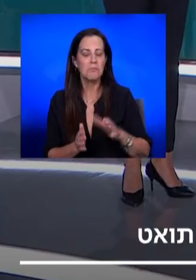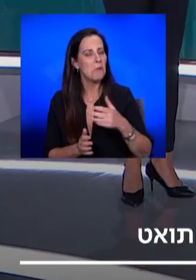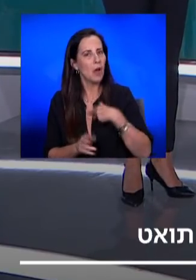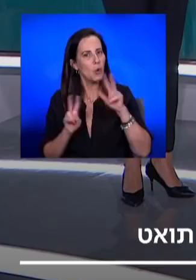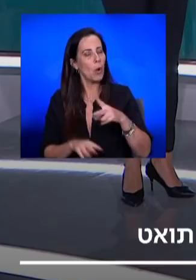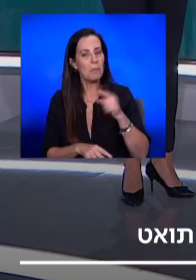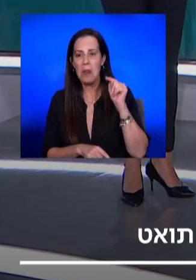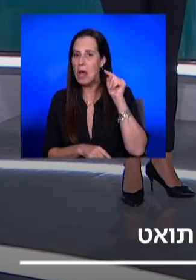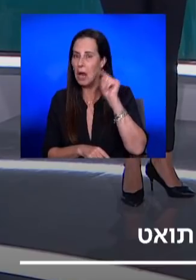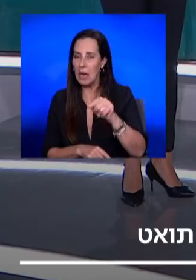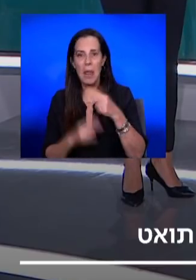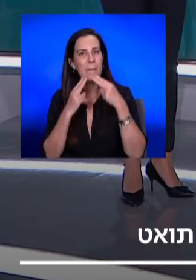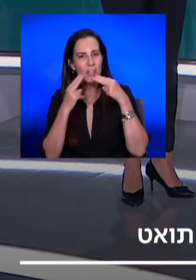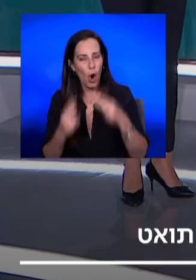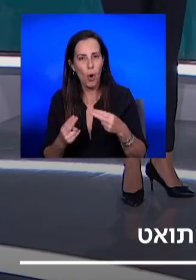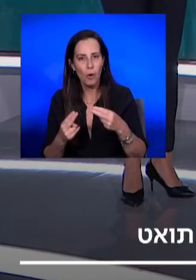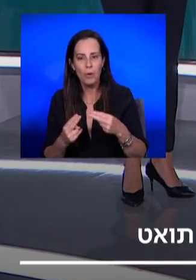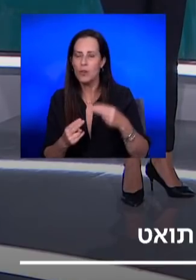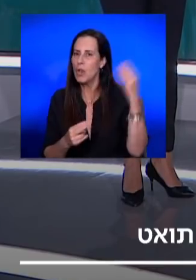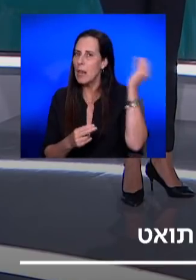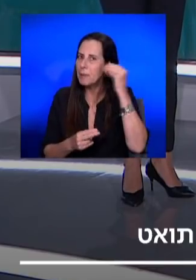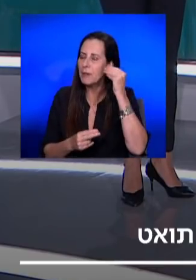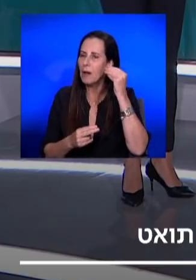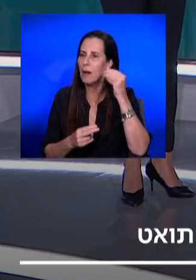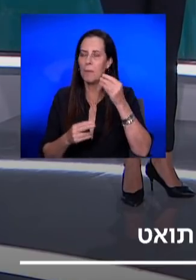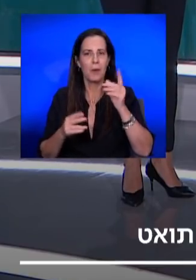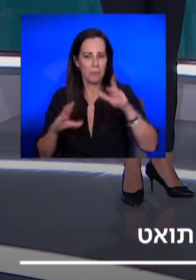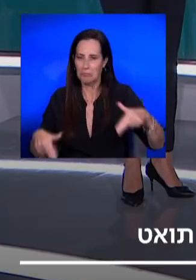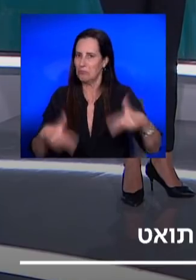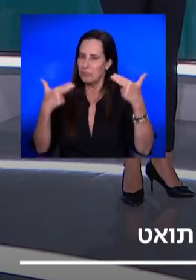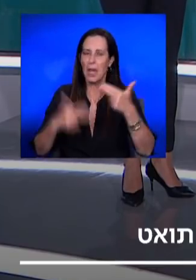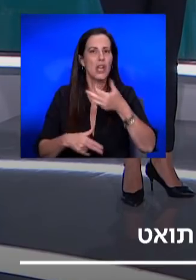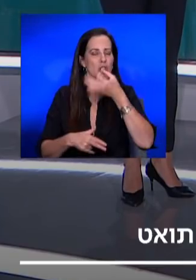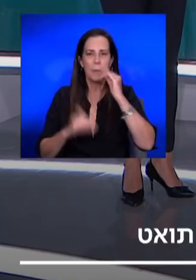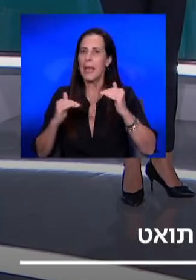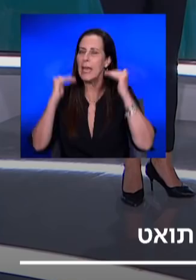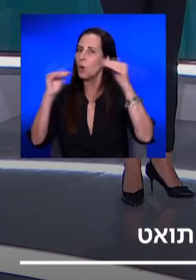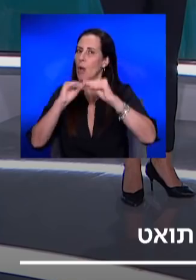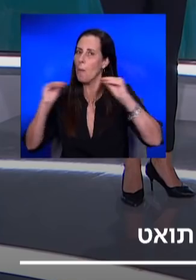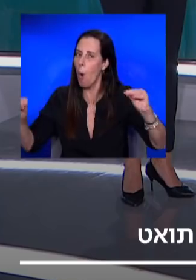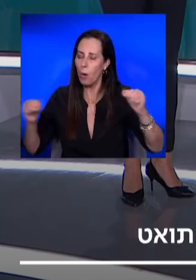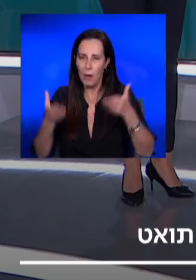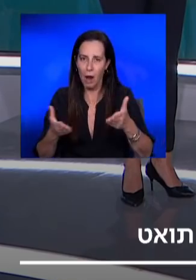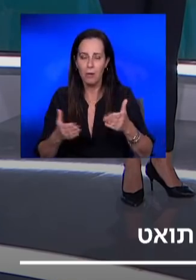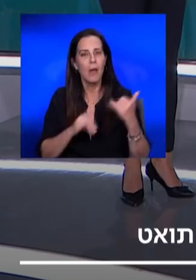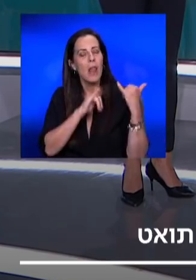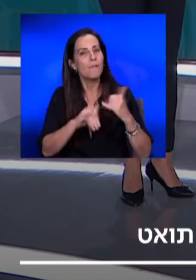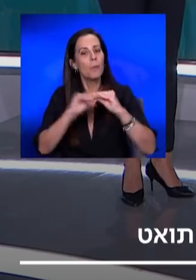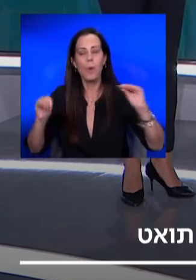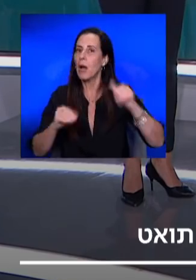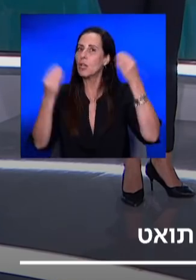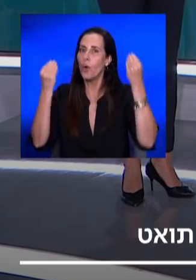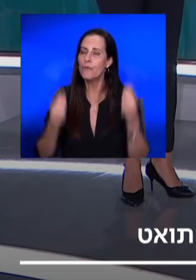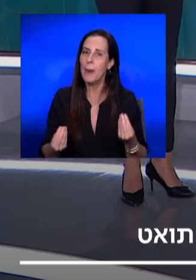להגיע למתווה של פדגוגיה בצורה היברידית, לשפר את איכות המורים בצורה כזאת, להביא את המורים הטובים